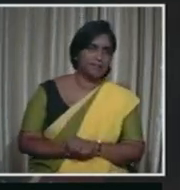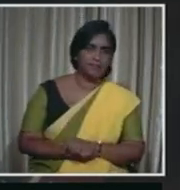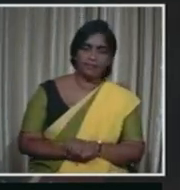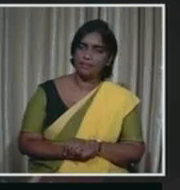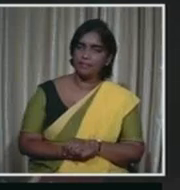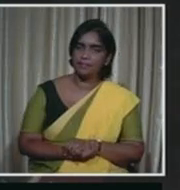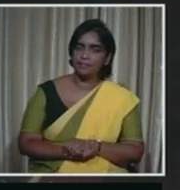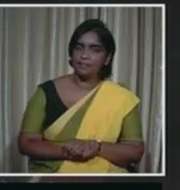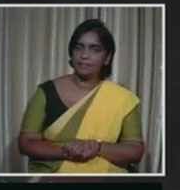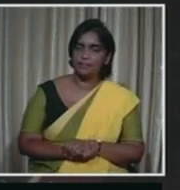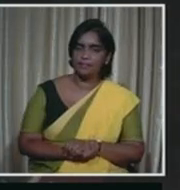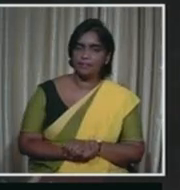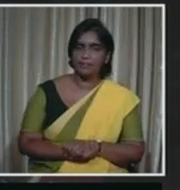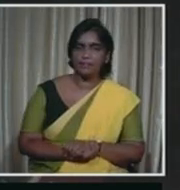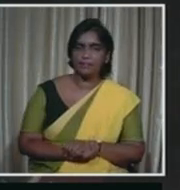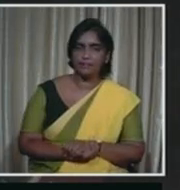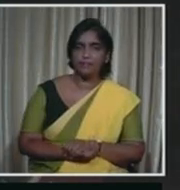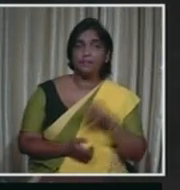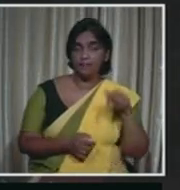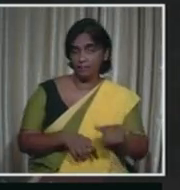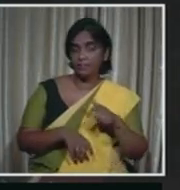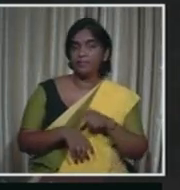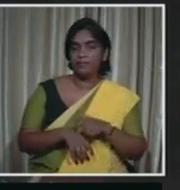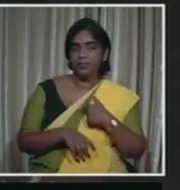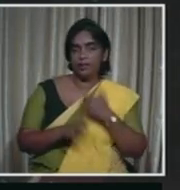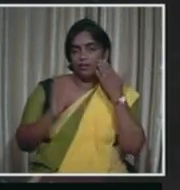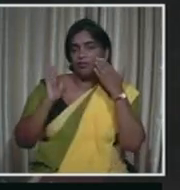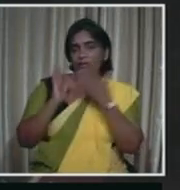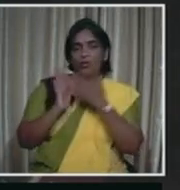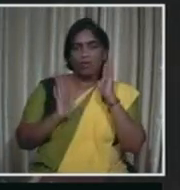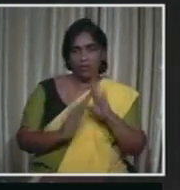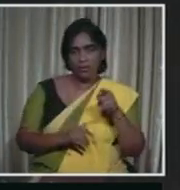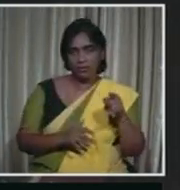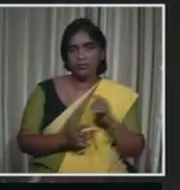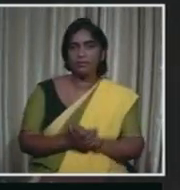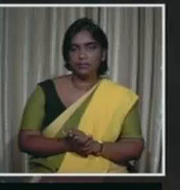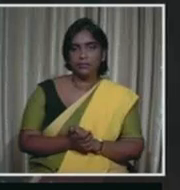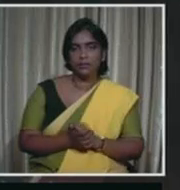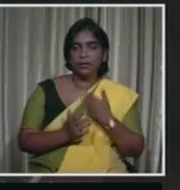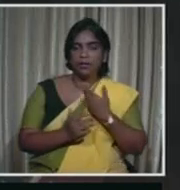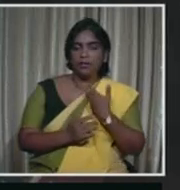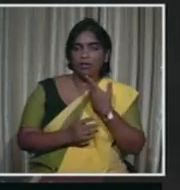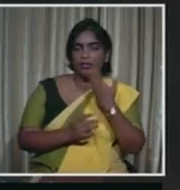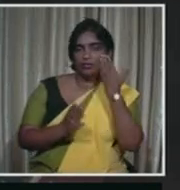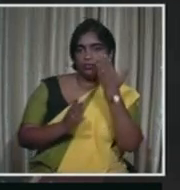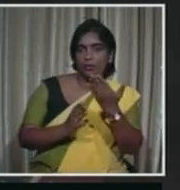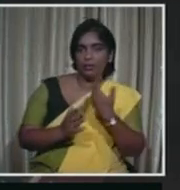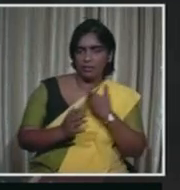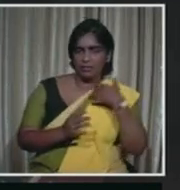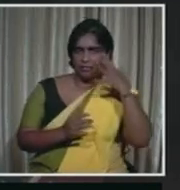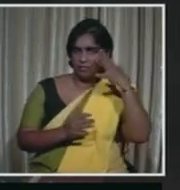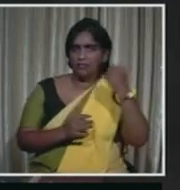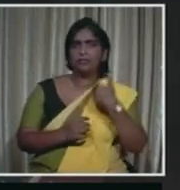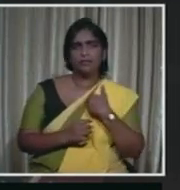වශයෙන්ම අපි මේ අවස්ථාවේ සංවේදී වෙන්නට ඕන ඒකට පූර්වාදර්ශයකුත් තිබෙනවා මගේ මතක හැටියට